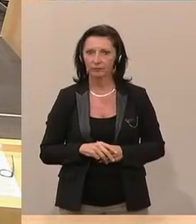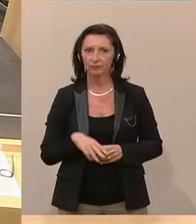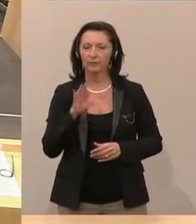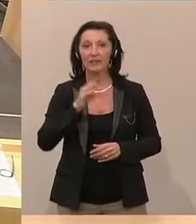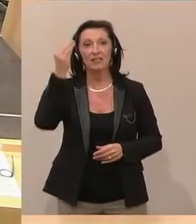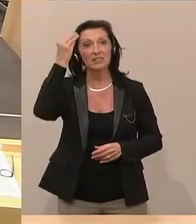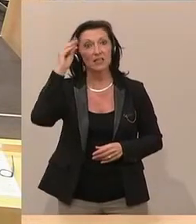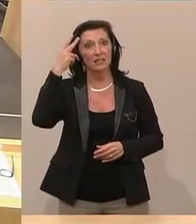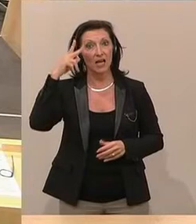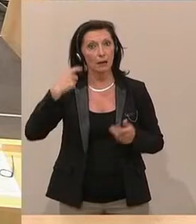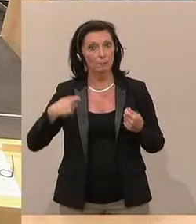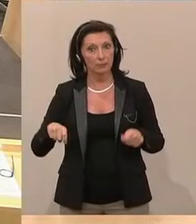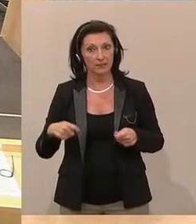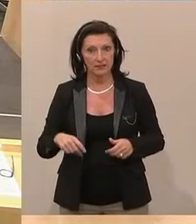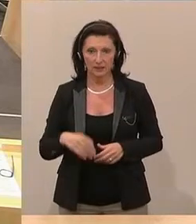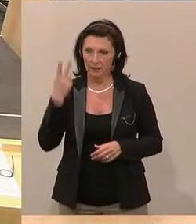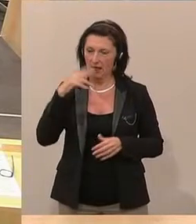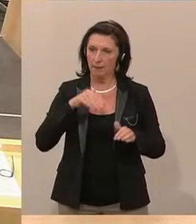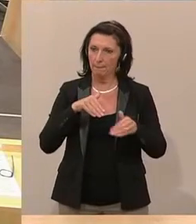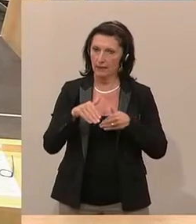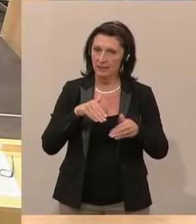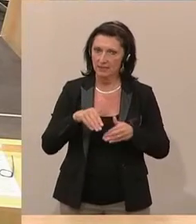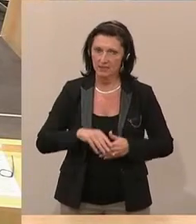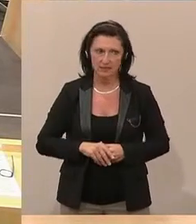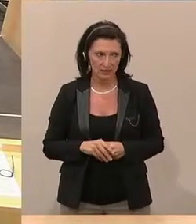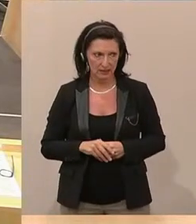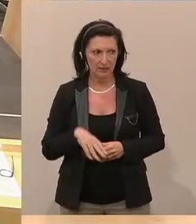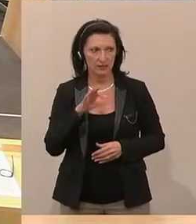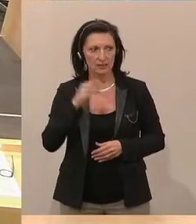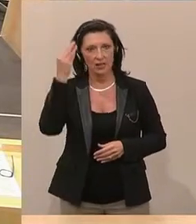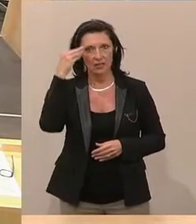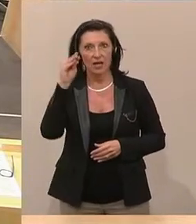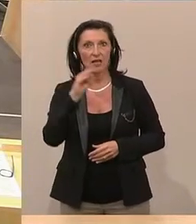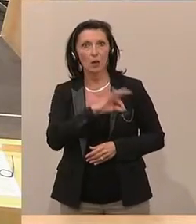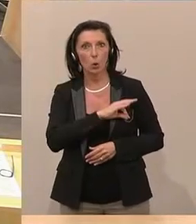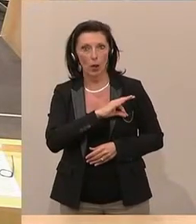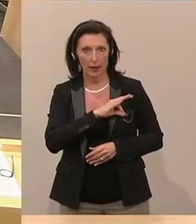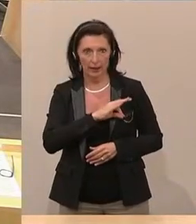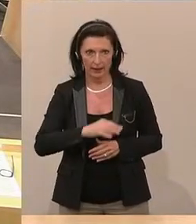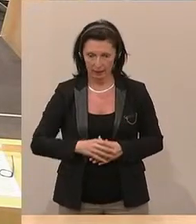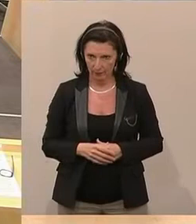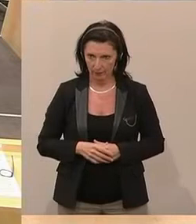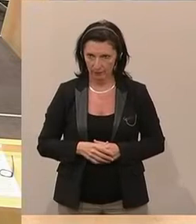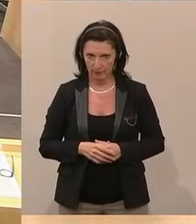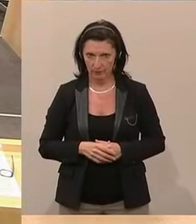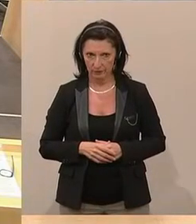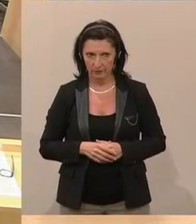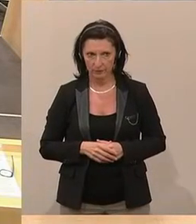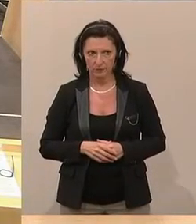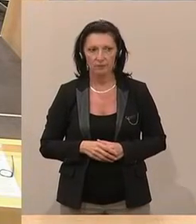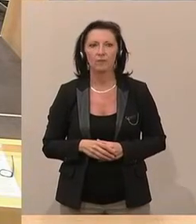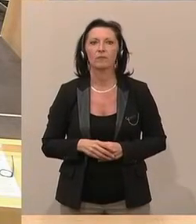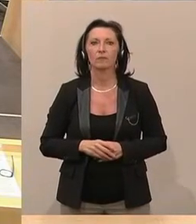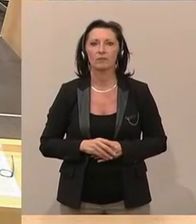Sehr geehrter Herr Präsident, Herr Minister, werte Kolleginnen und Kollegen. Eine der